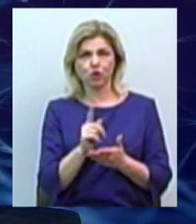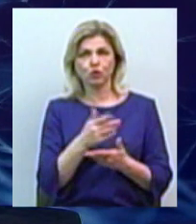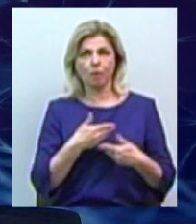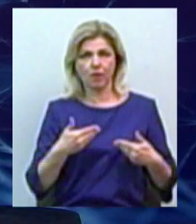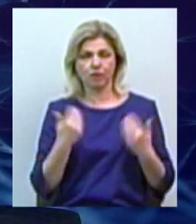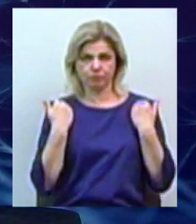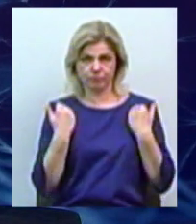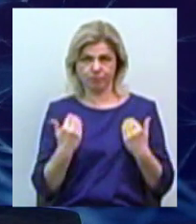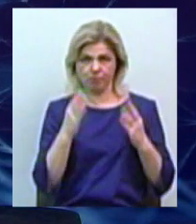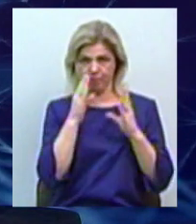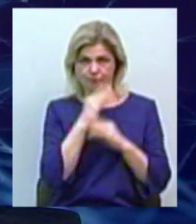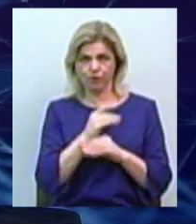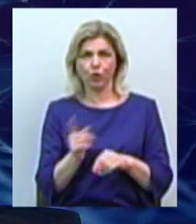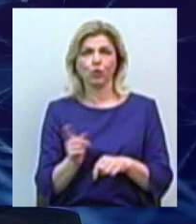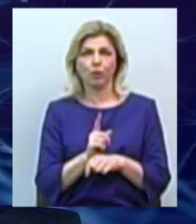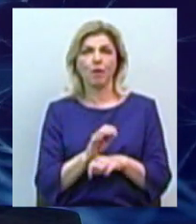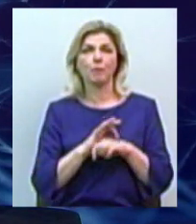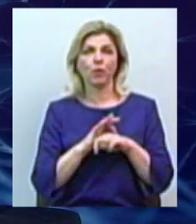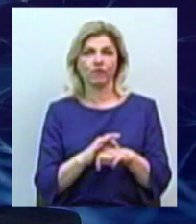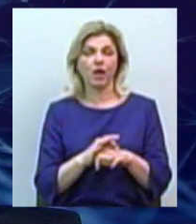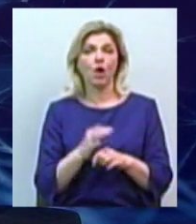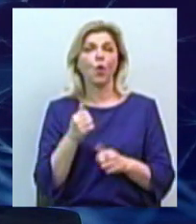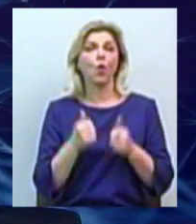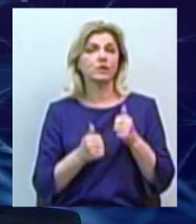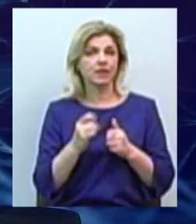спроможні нормально провести концесію. Ми,